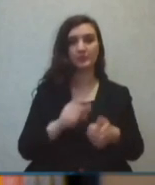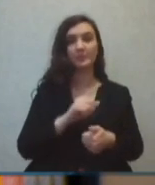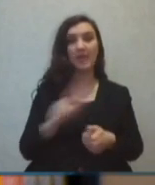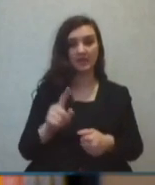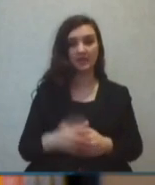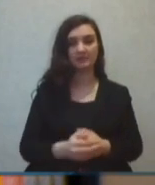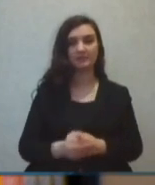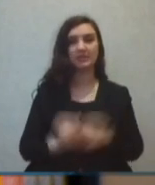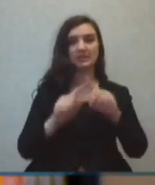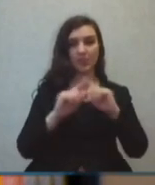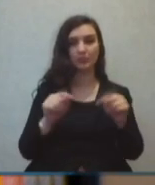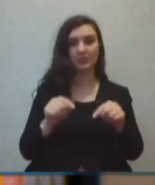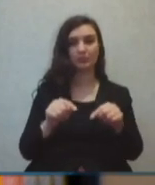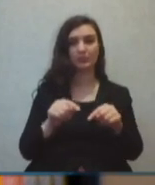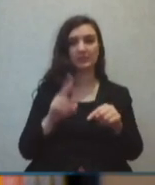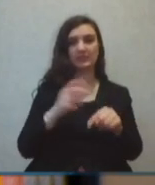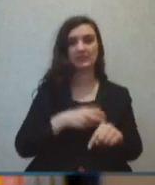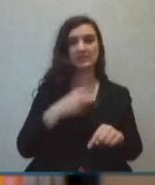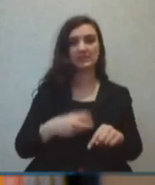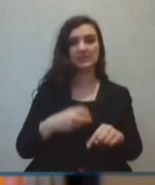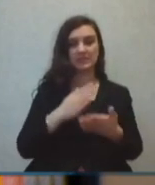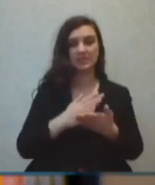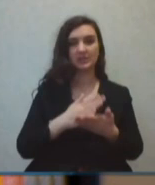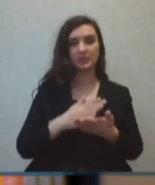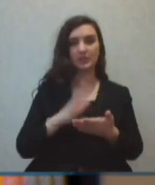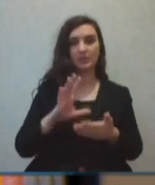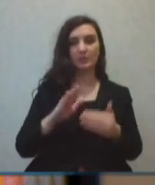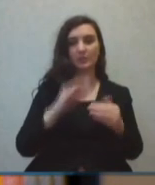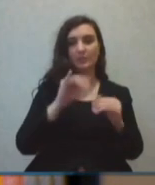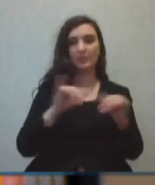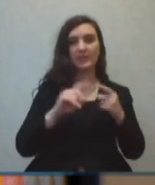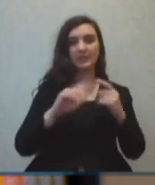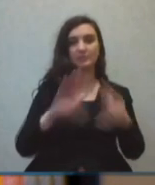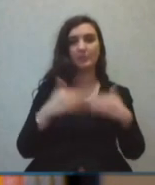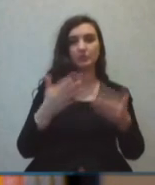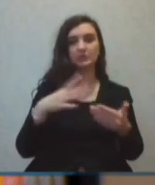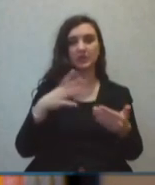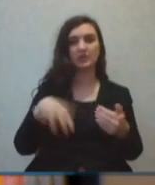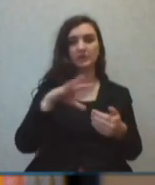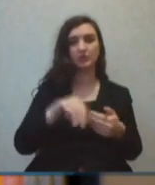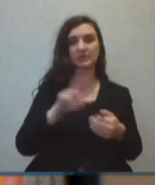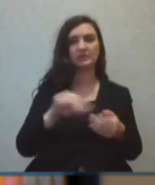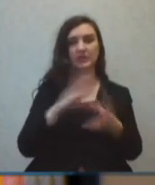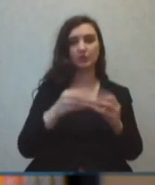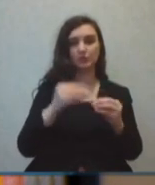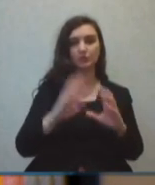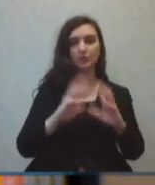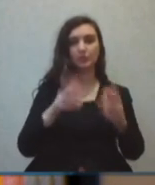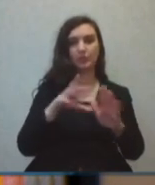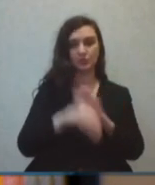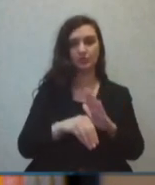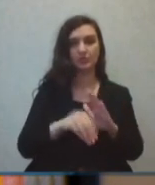მაგრამ განსაკუთრებული რისკის ქვეშ, პოსტპანდემიურ საქართველოშიც და ზოგადად